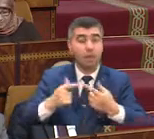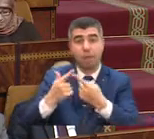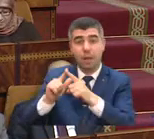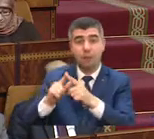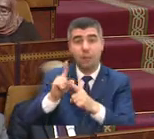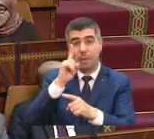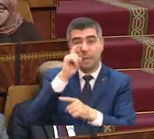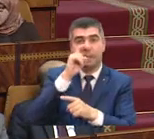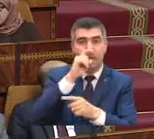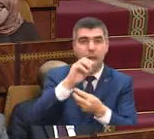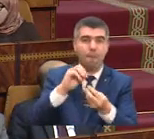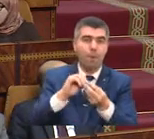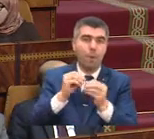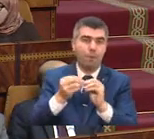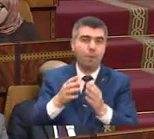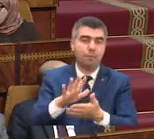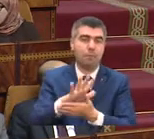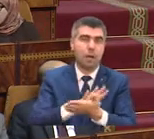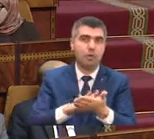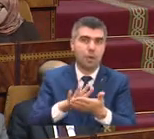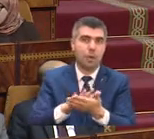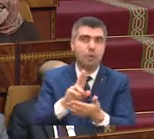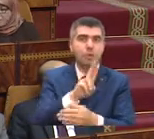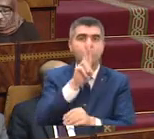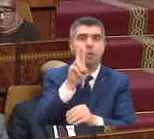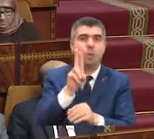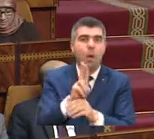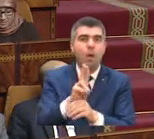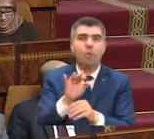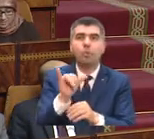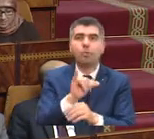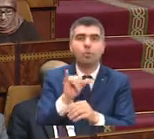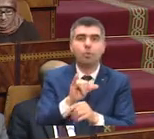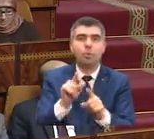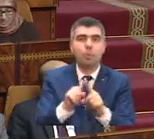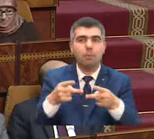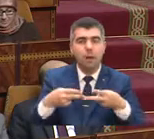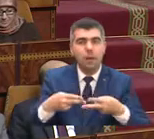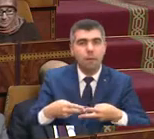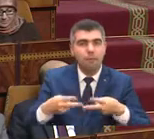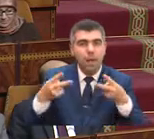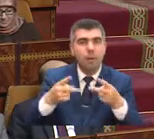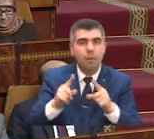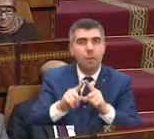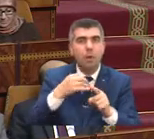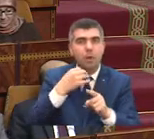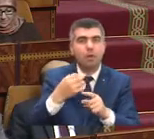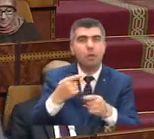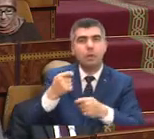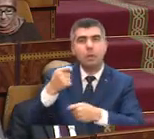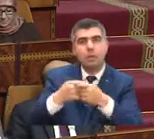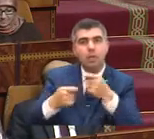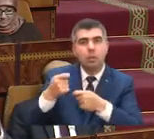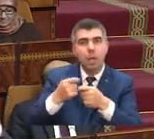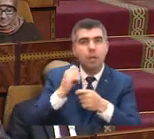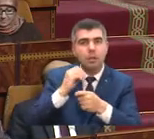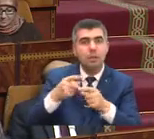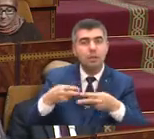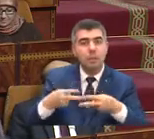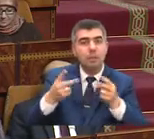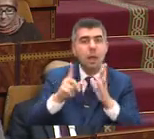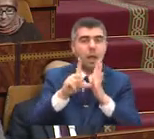هنا كنطلب السيد الوزير السؤال الوجيز، وهو متى سيتم إخراج المنطقة الحدودية المنطقة التجارية إلى حيز